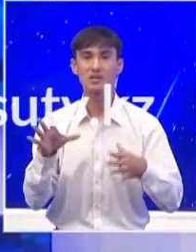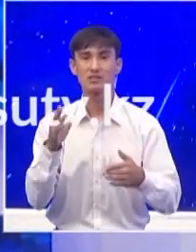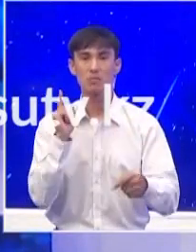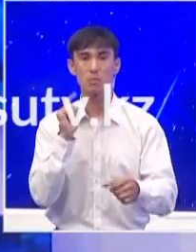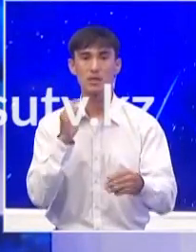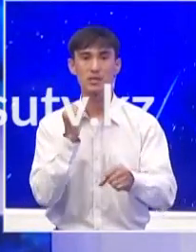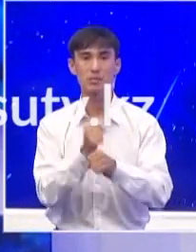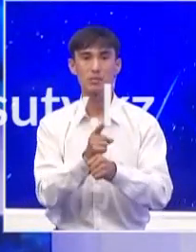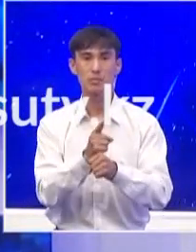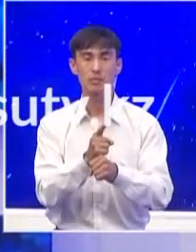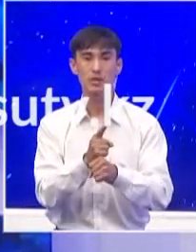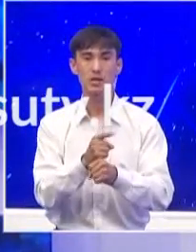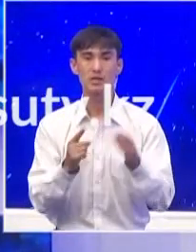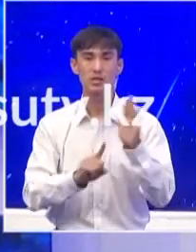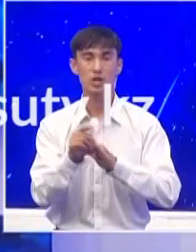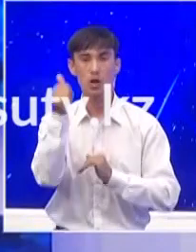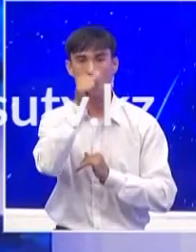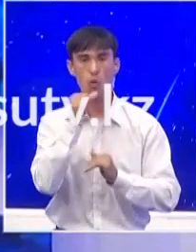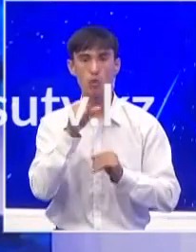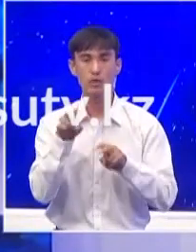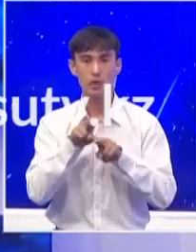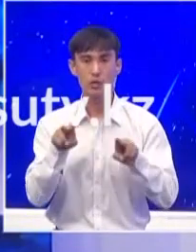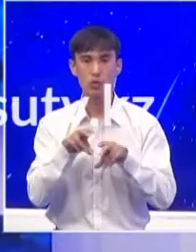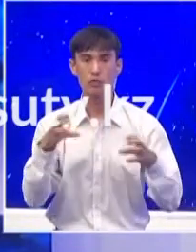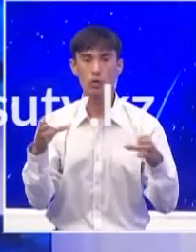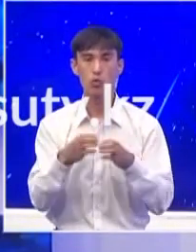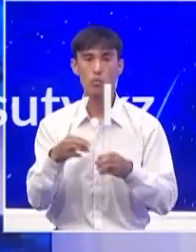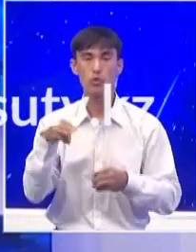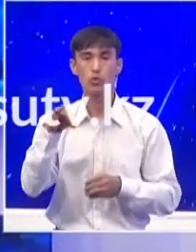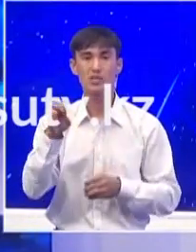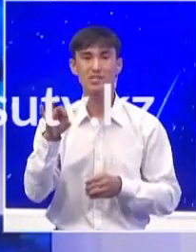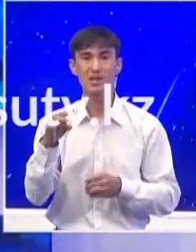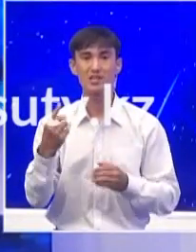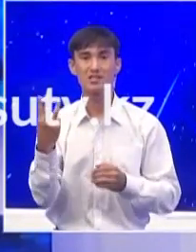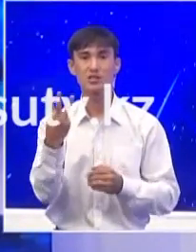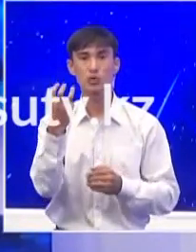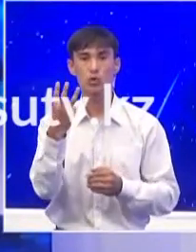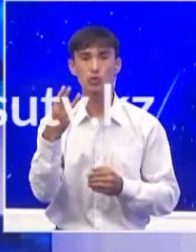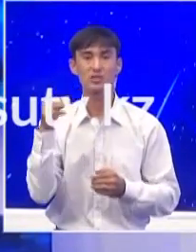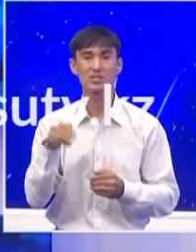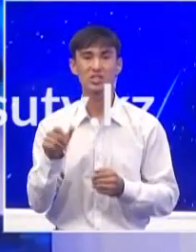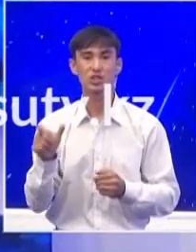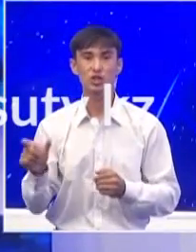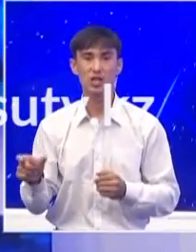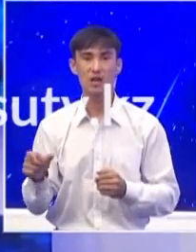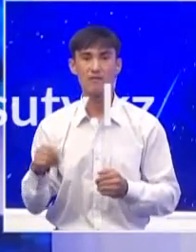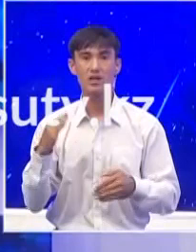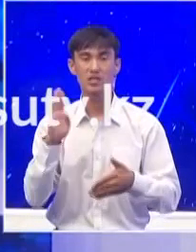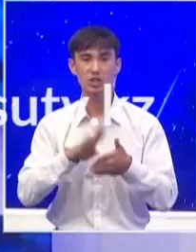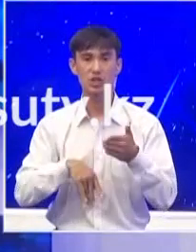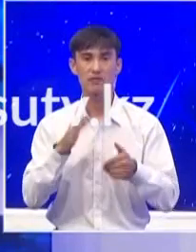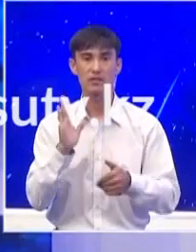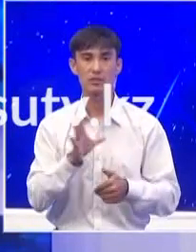6 месяцев с начала года члена мониторинговой группы в туркестане свыше трёхсот тысяч человек привлекли к административной